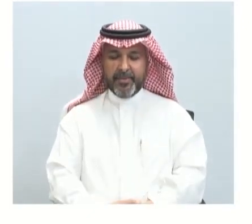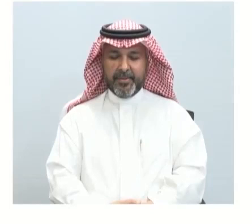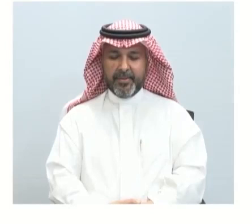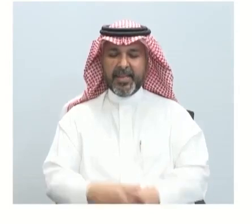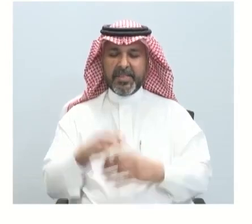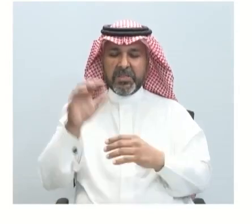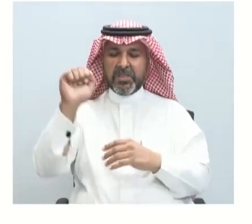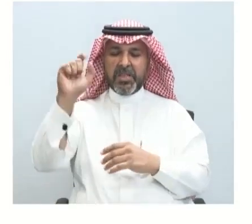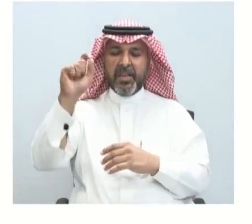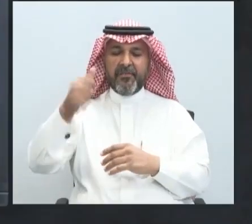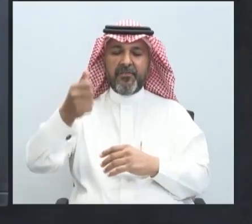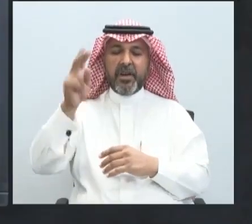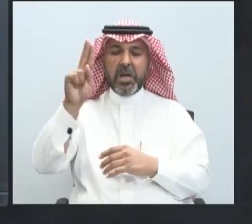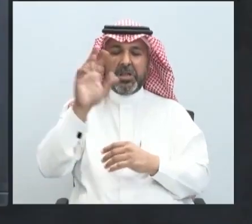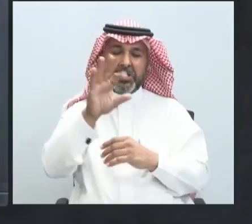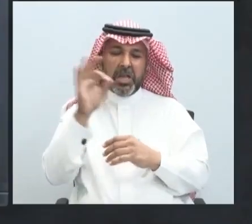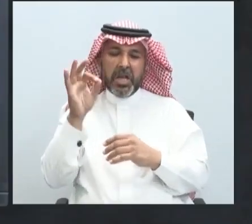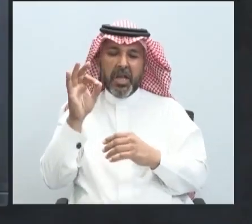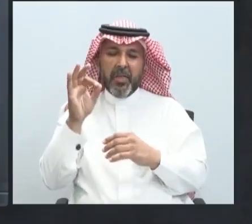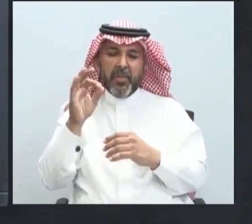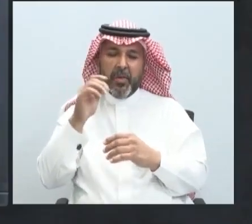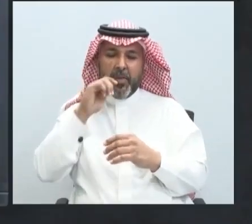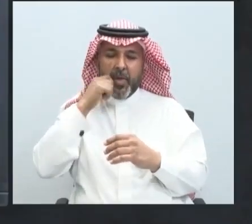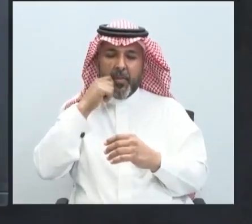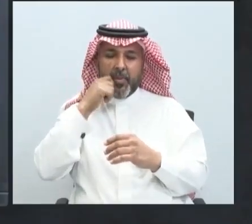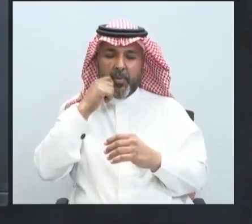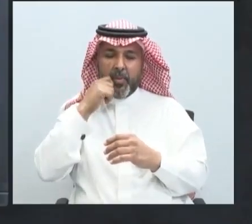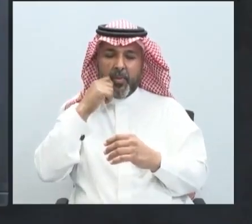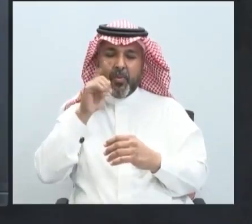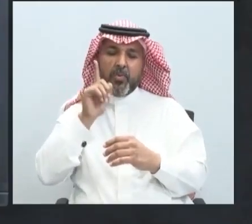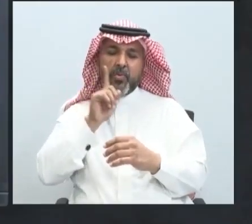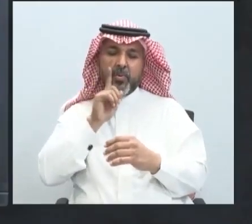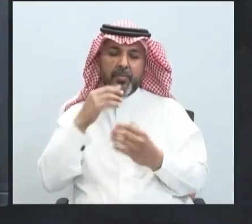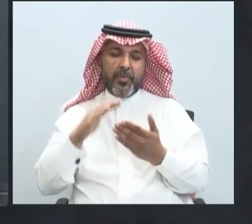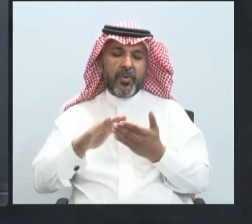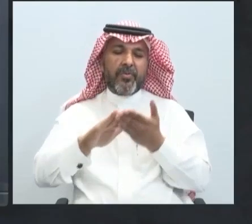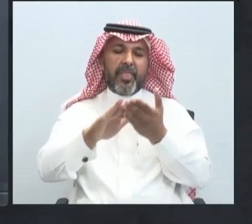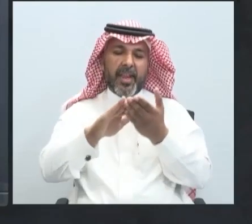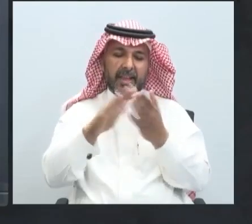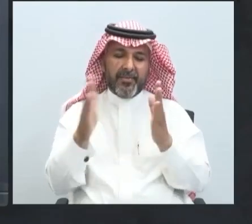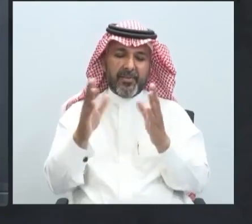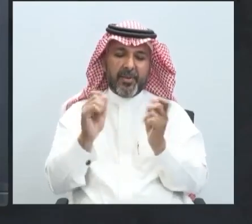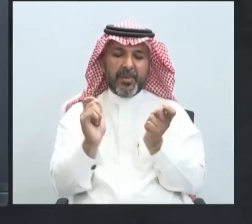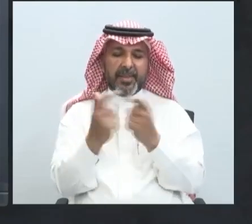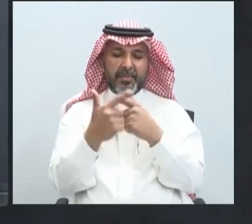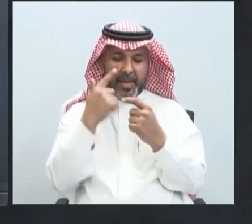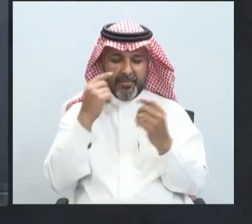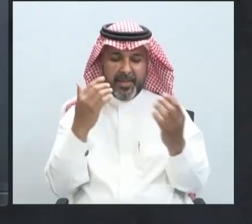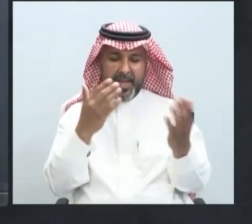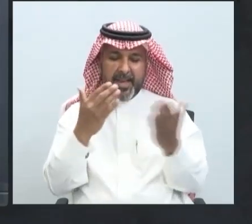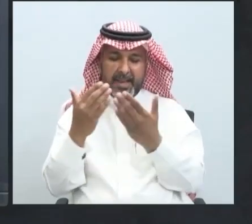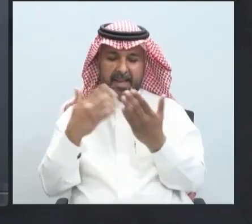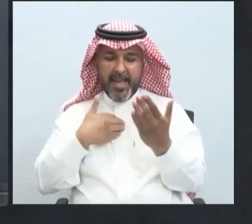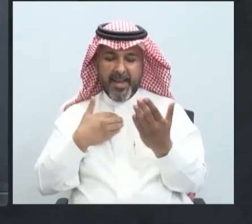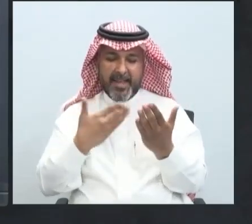الانقسام المتساوي كانت الخليه في نهايه الامر تعطي ماده وراثيه مطابقه للخليه الام التي كانت في بدايه